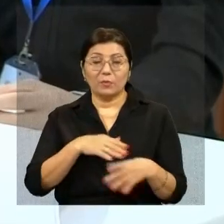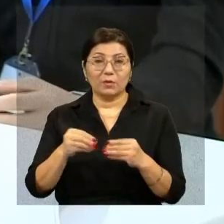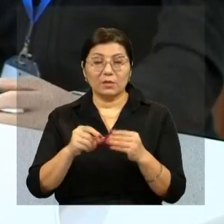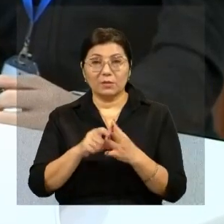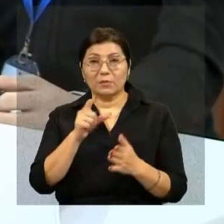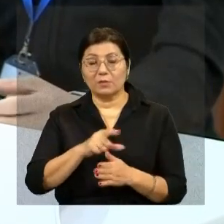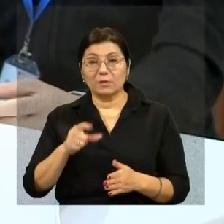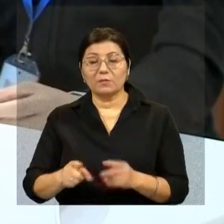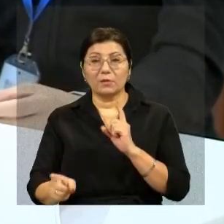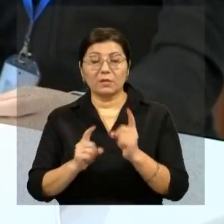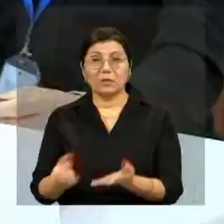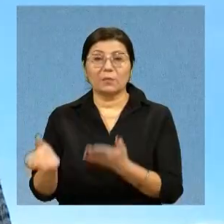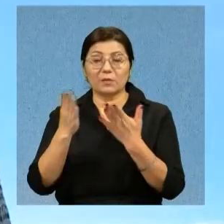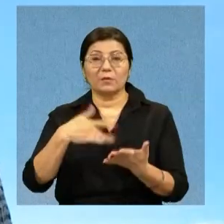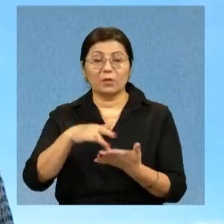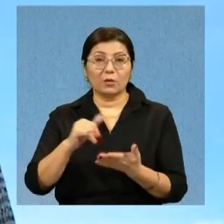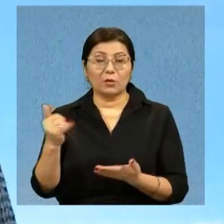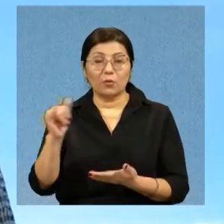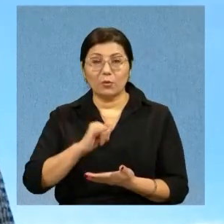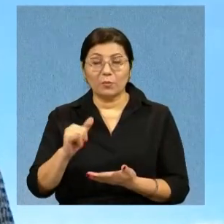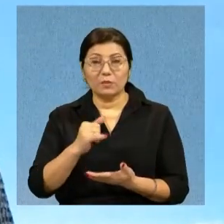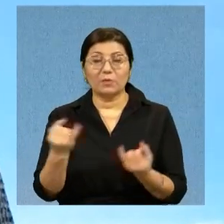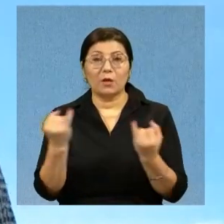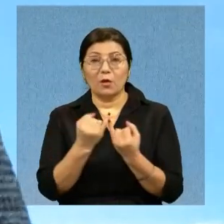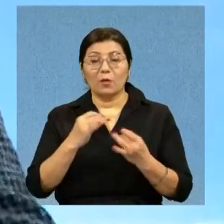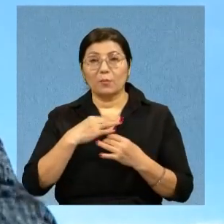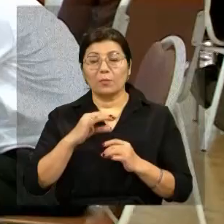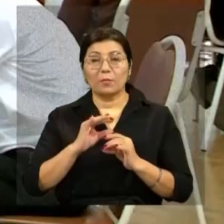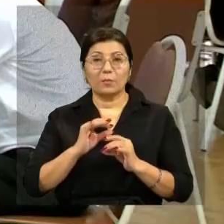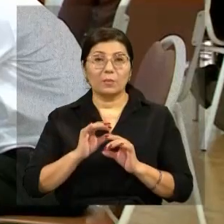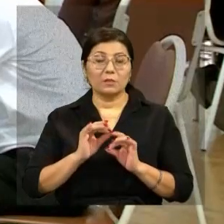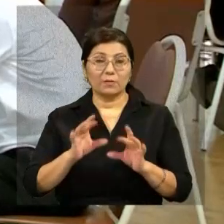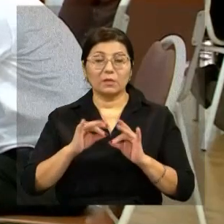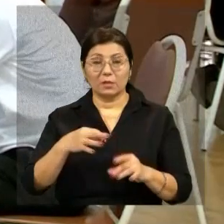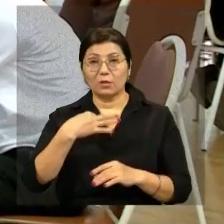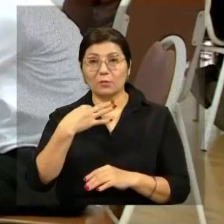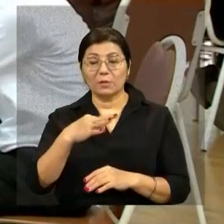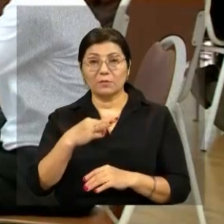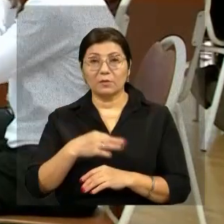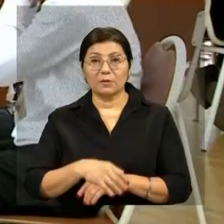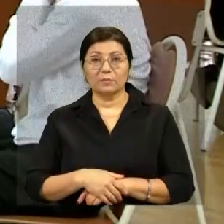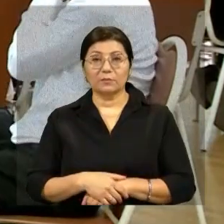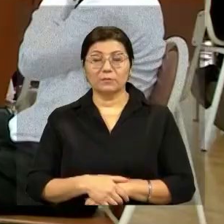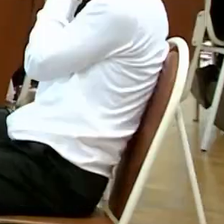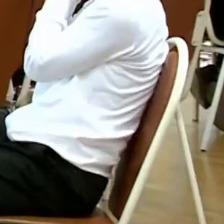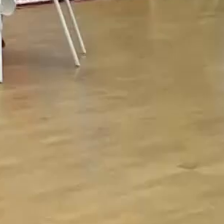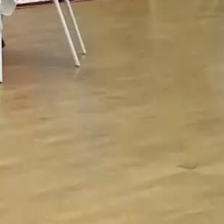семинар были приглашены добровольцы из города Уральск. В ходе мероприятия гости поделились опытом с актюбинскими коллегами. Инкара Крашаева, Зарина